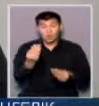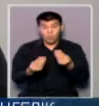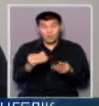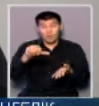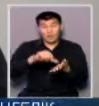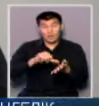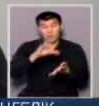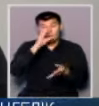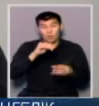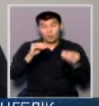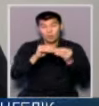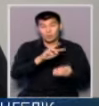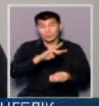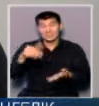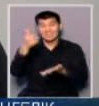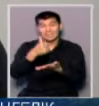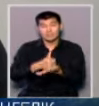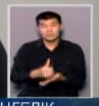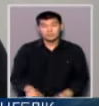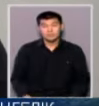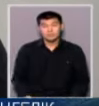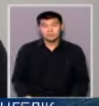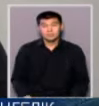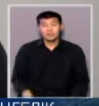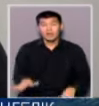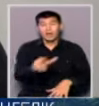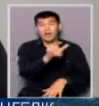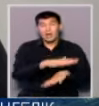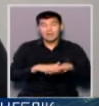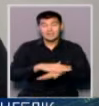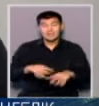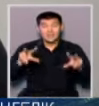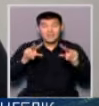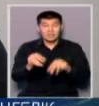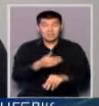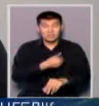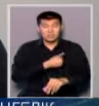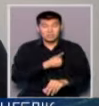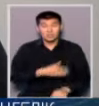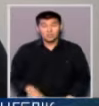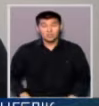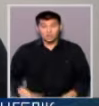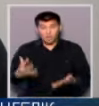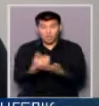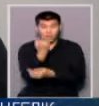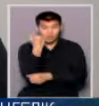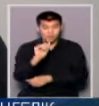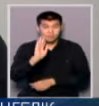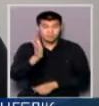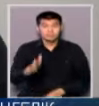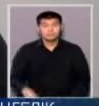10 миллион теңге енді біздің бас жүлдеміз. Барша жерлестерімізге сәттілік тілейміз. Ұтысқа ие болыңыздар.